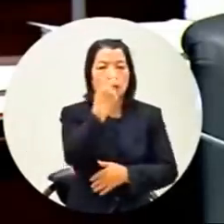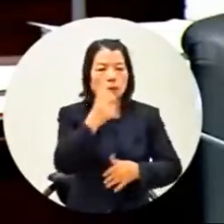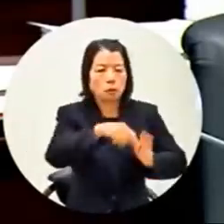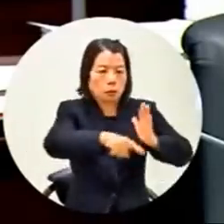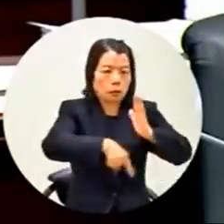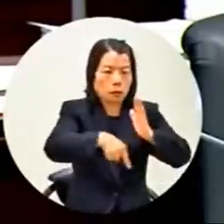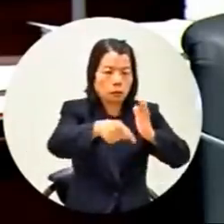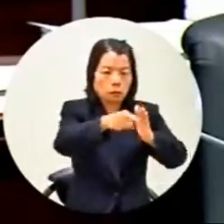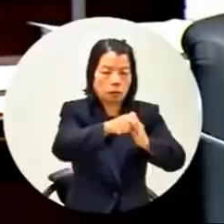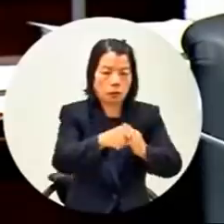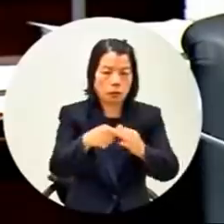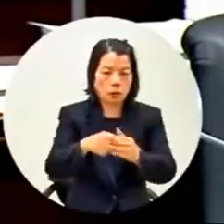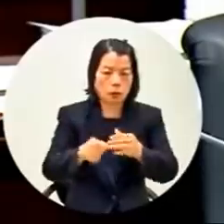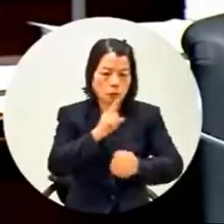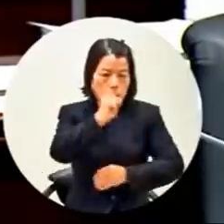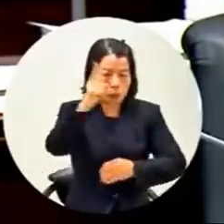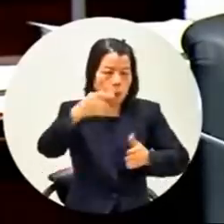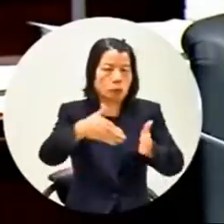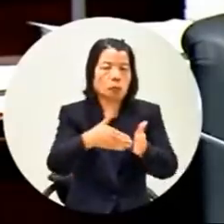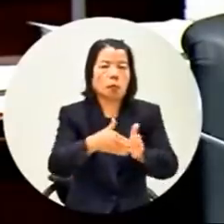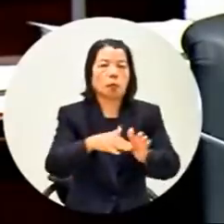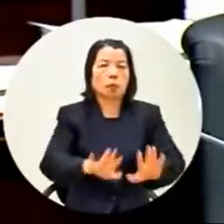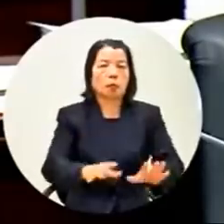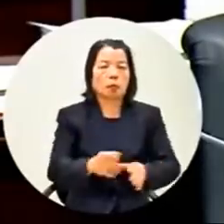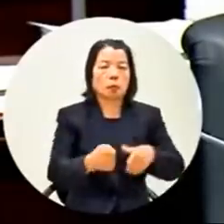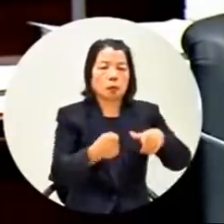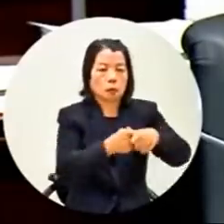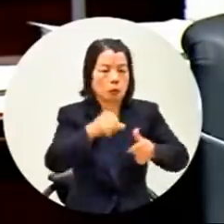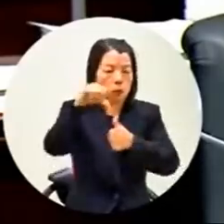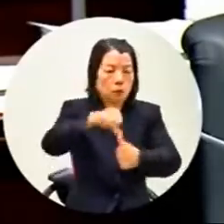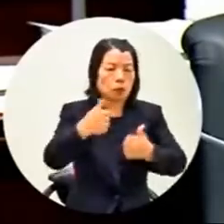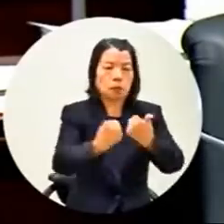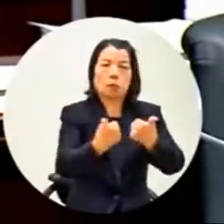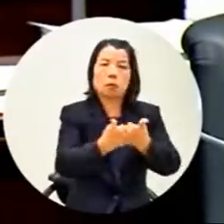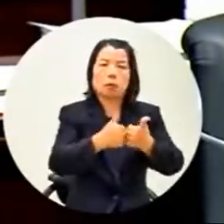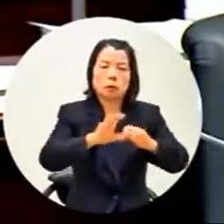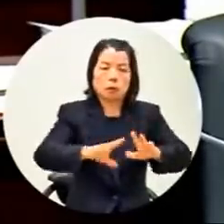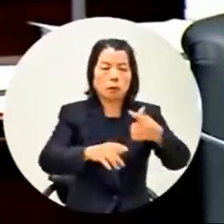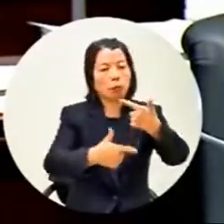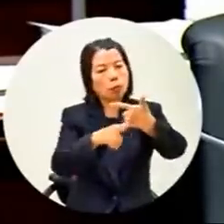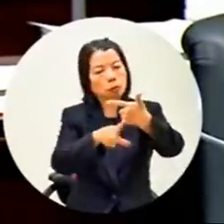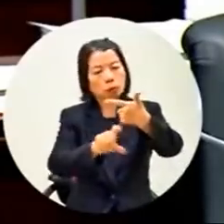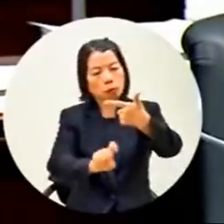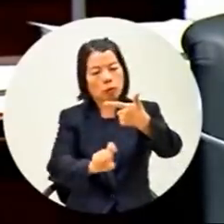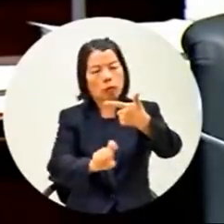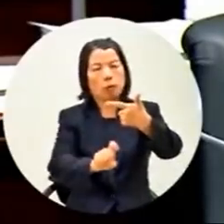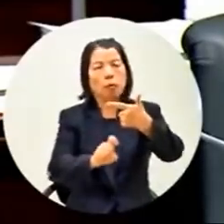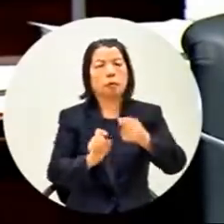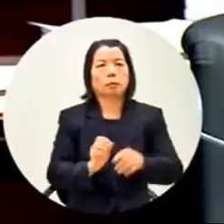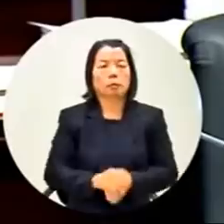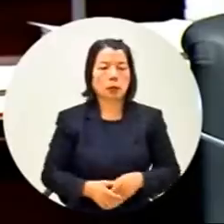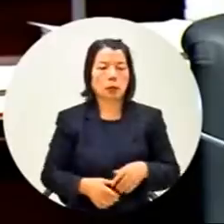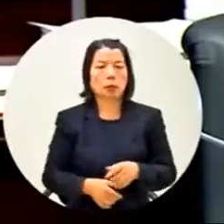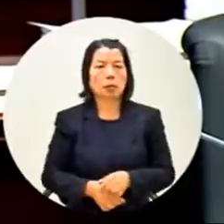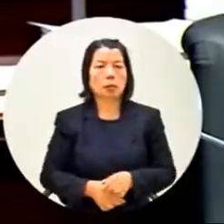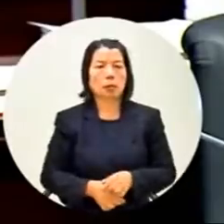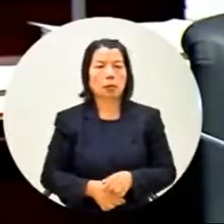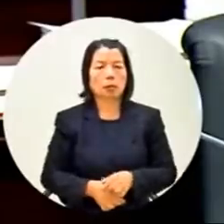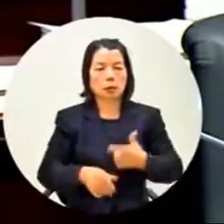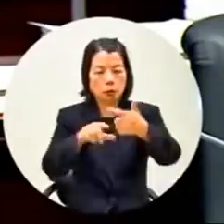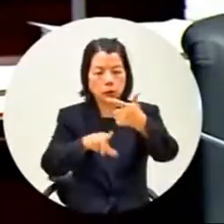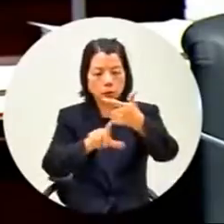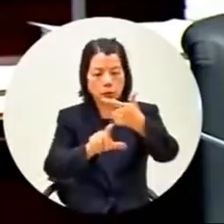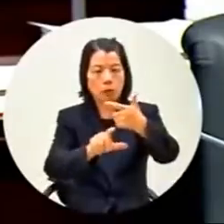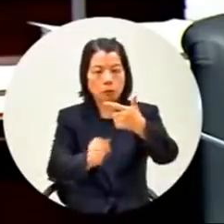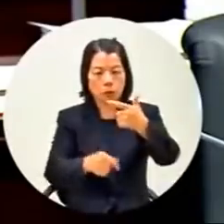程会也在今年的6月10号也就是上个月也做